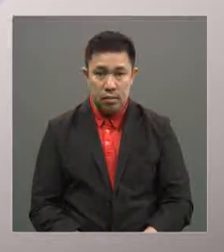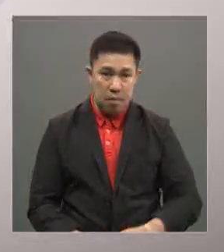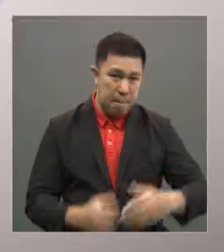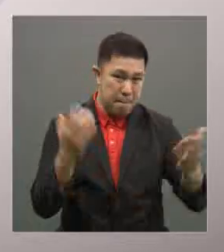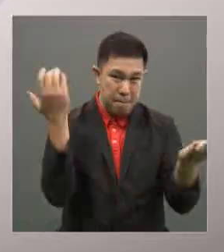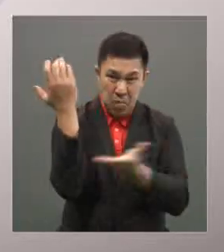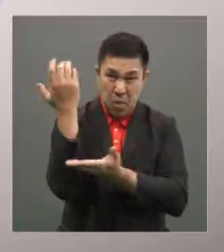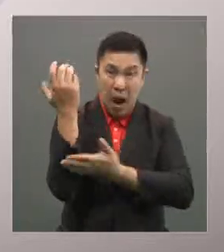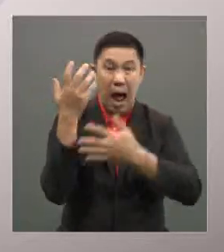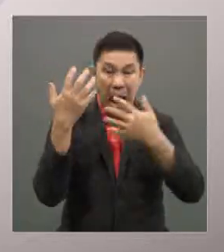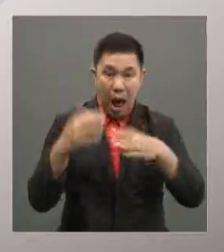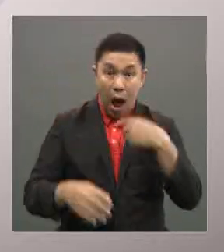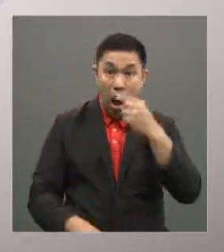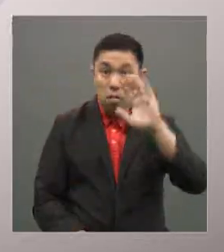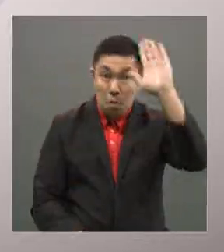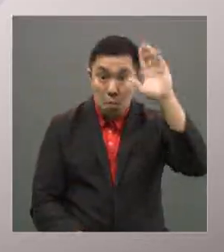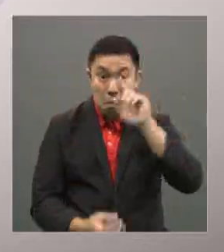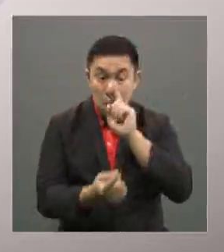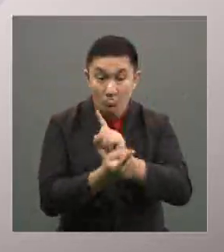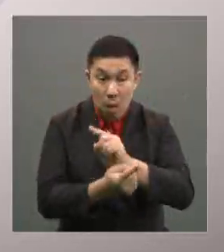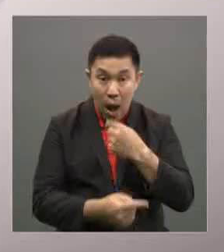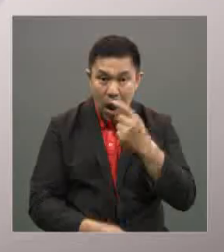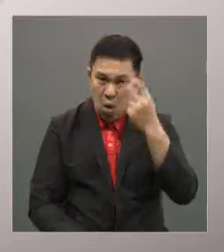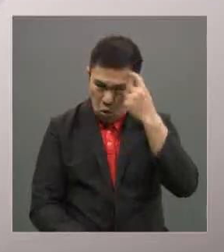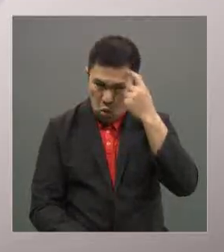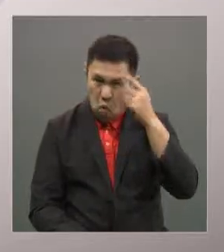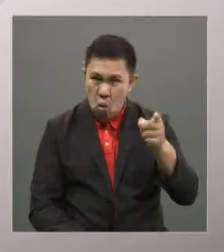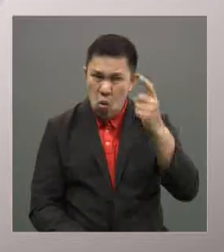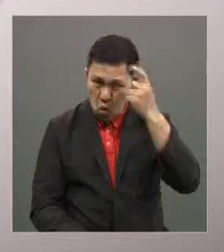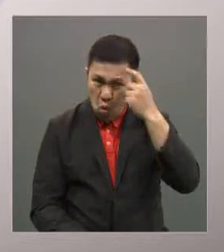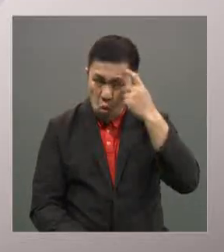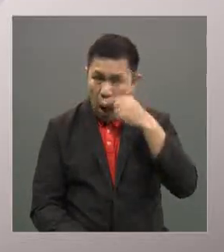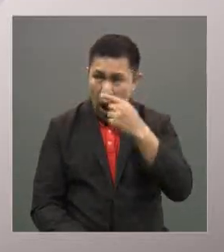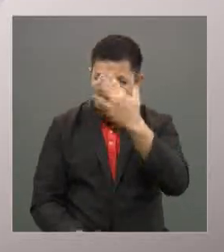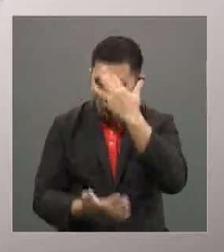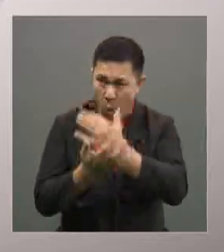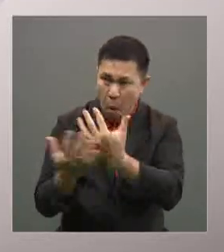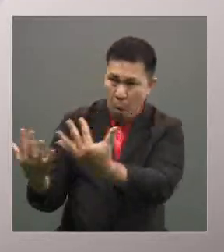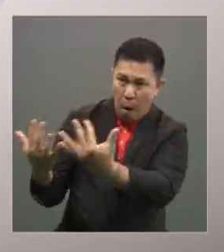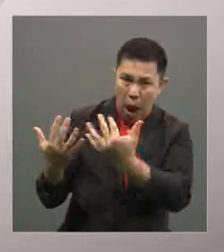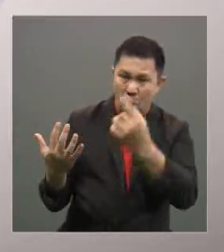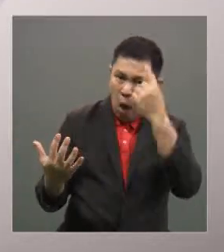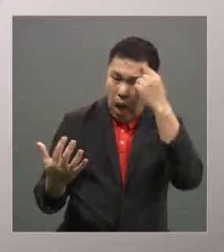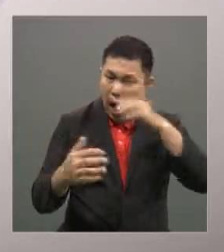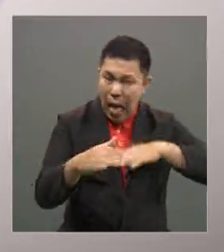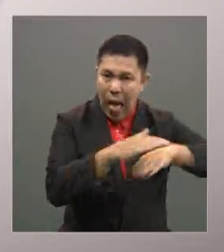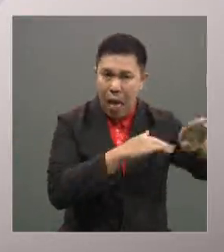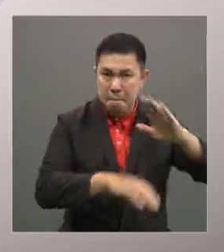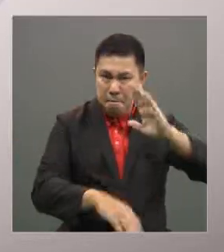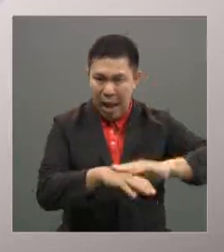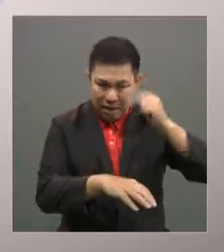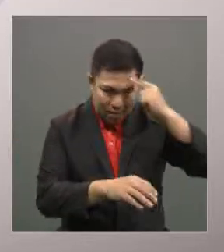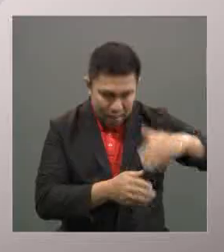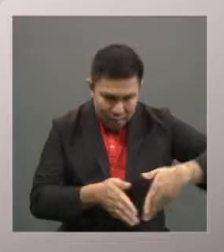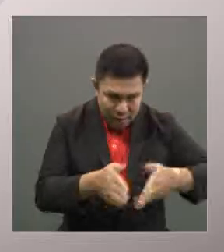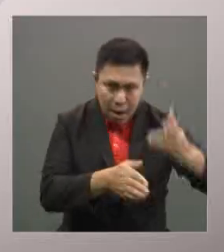คะส่วนมีใครแสดงตัวมั้ยเบอกว่าเหมือนน่าจะรู้ตัวไหวตัวท่านอย่างงี้เหรใช่แล้วก็น่าจะแบบมีความชำนาญในเส้น